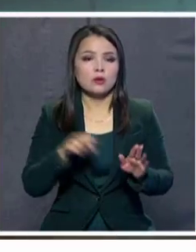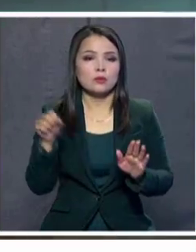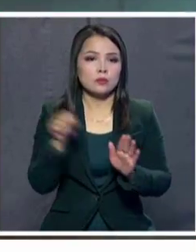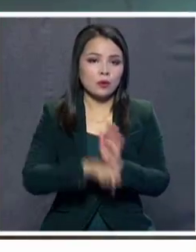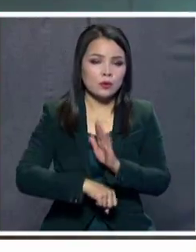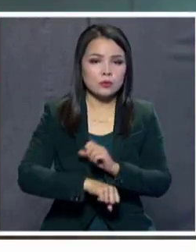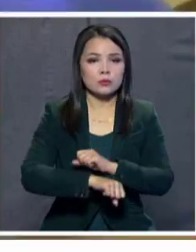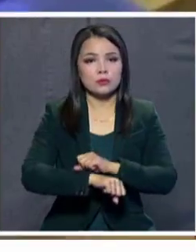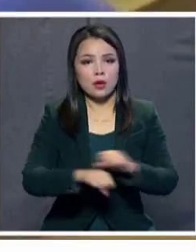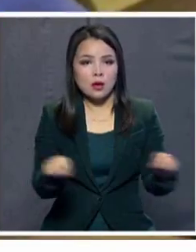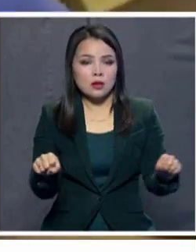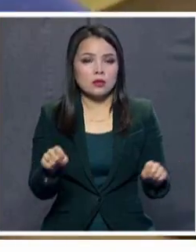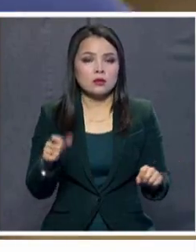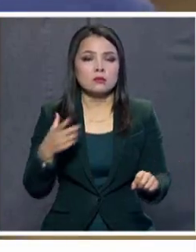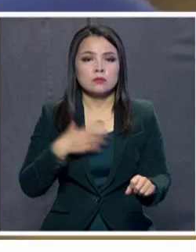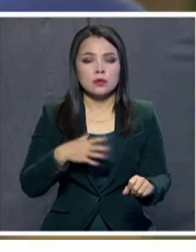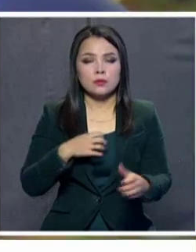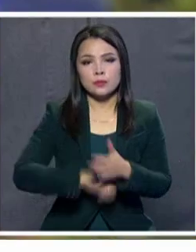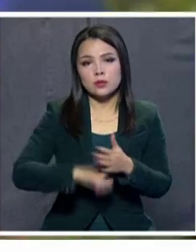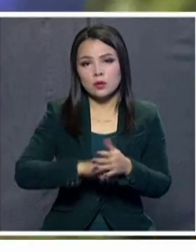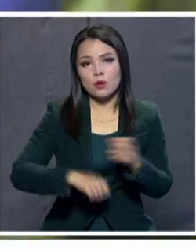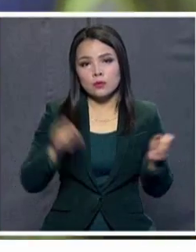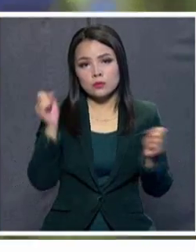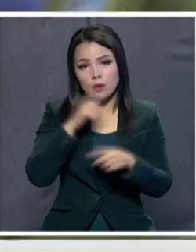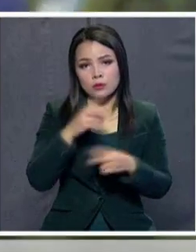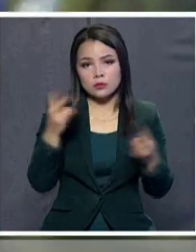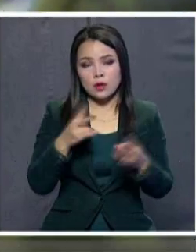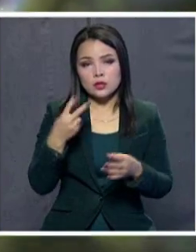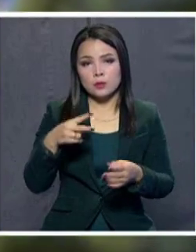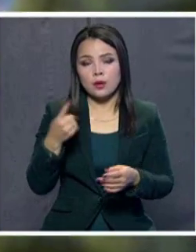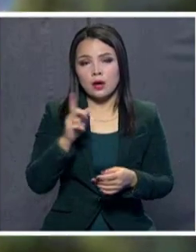анықтау көзделіп отыр. Оның әрекетінен 21 адам қаза тауып,